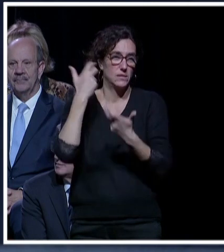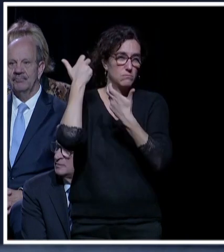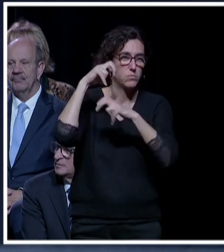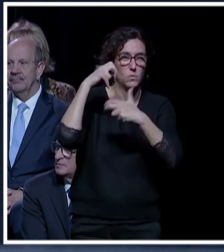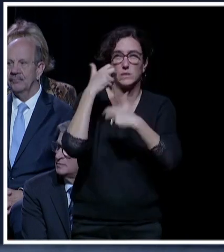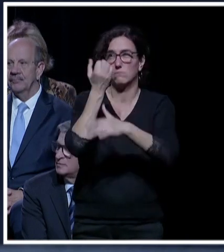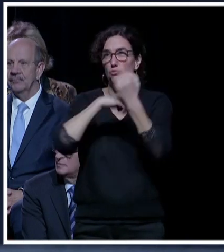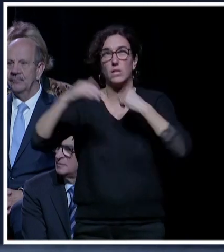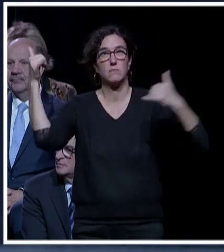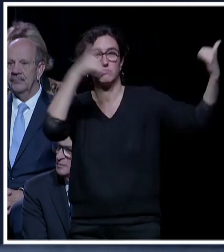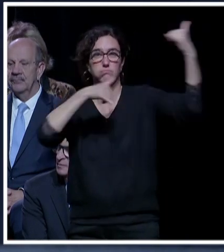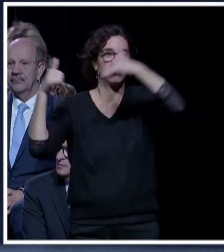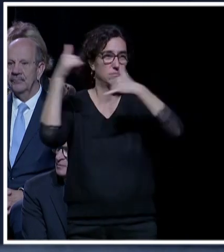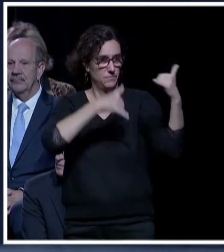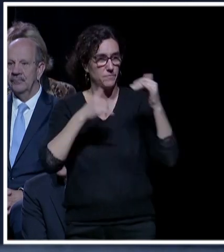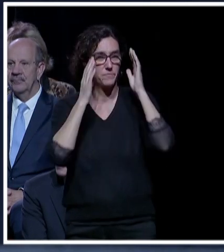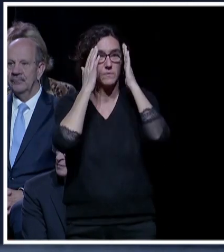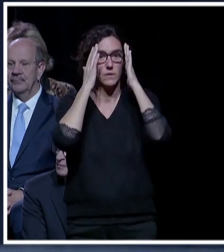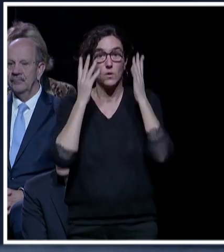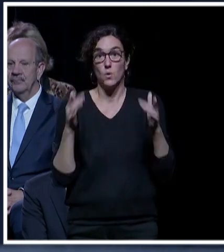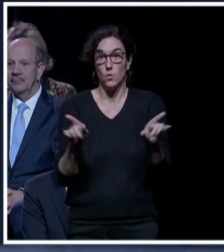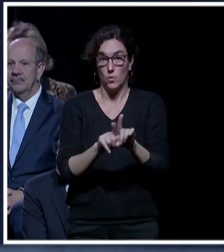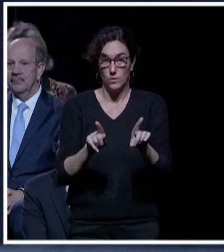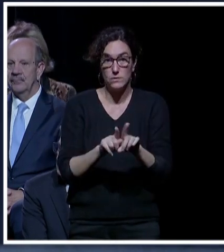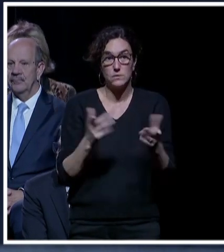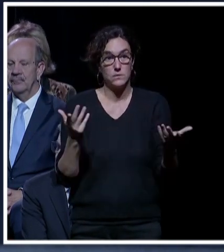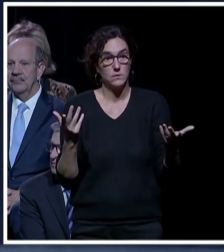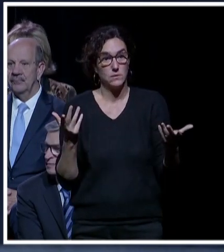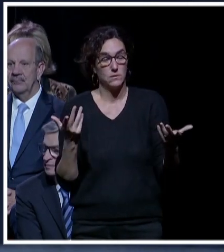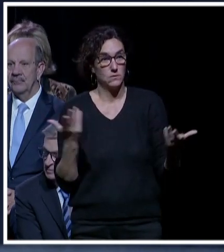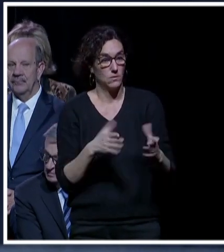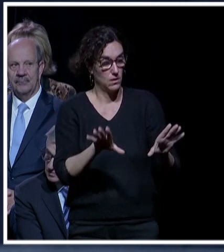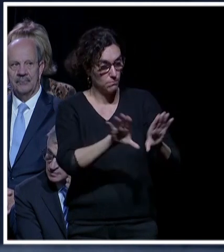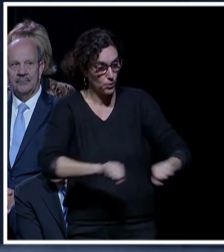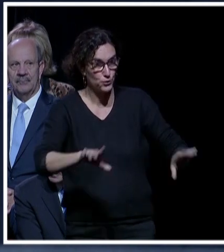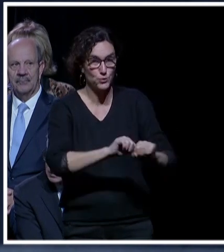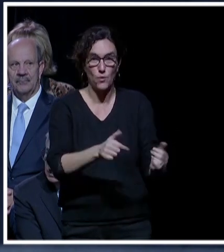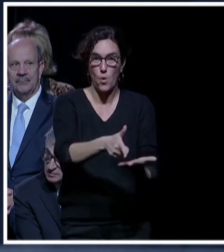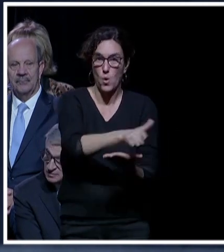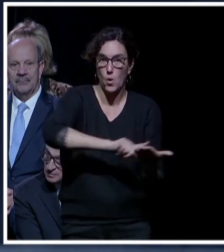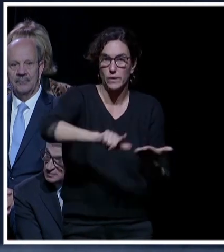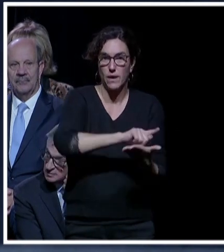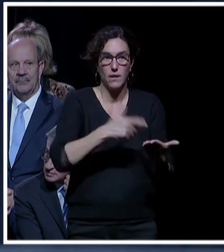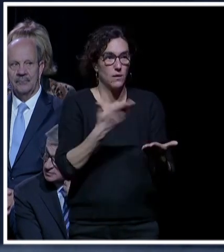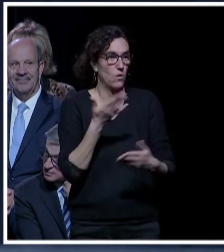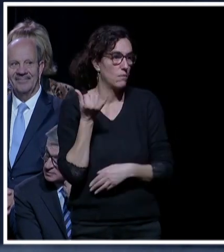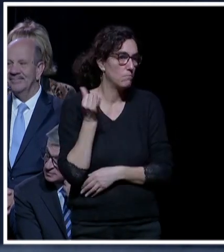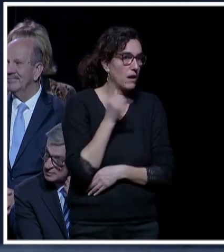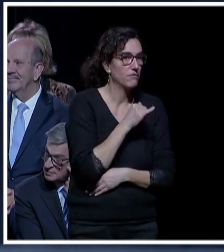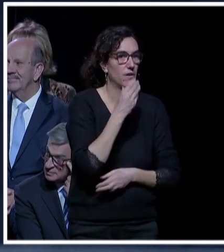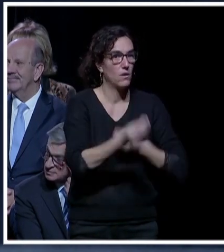nuisances qui perturbent beaucoup de nos communes. Ou encore soutenir les productions locales de parfums et de plantes à parfums. Et je